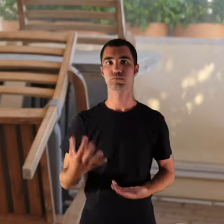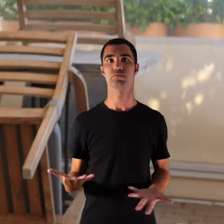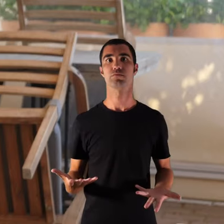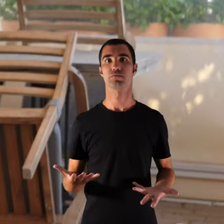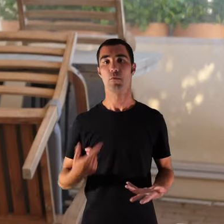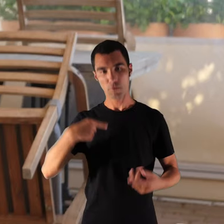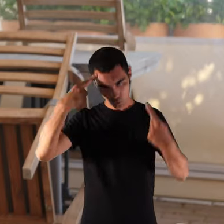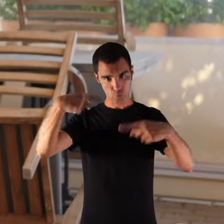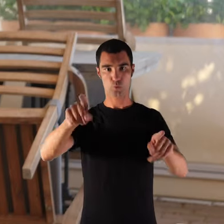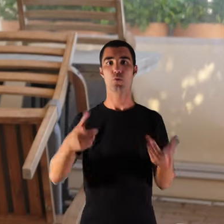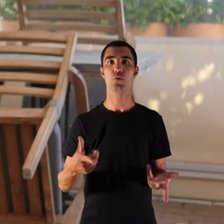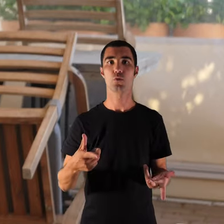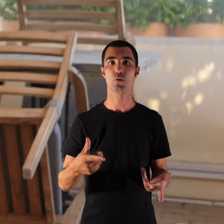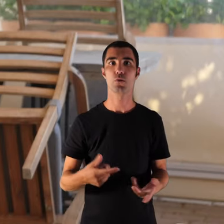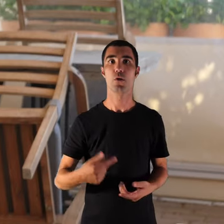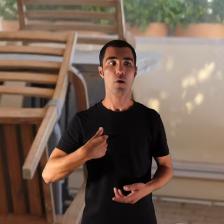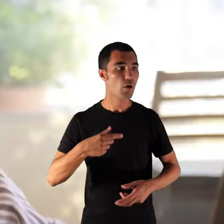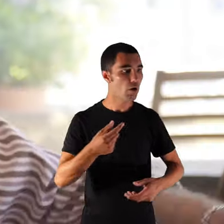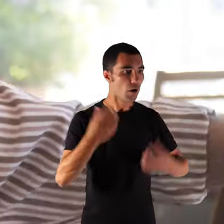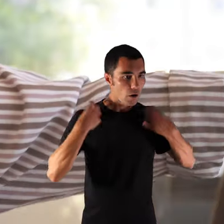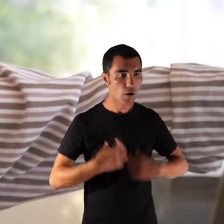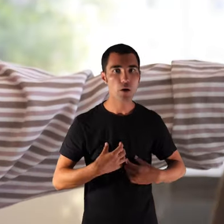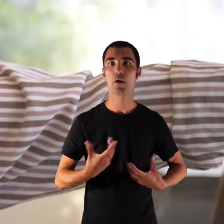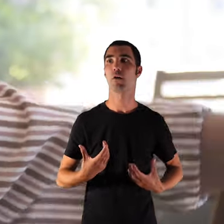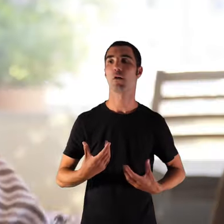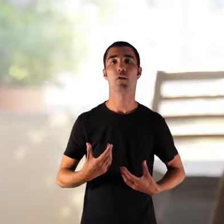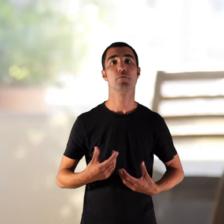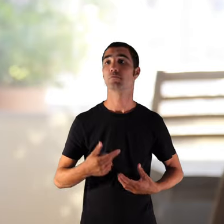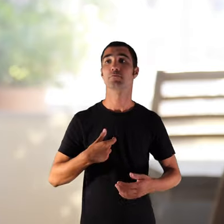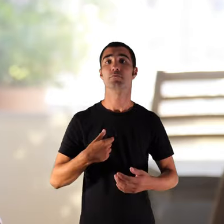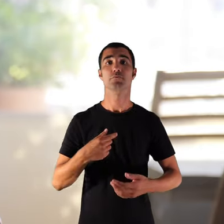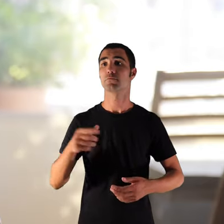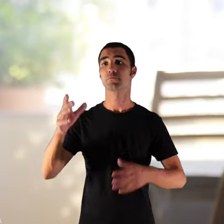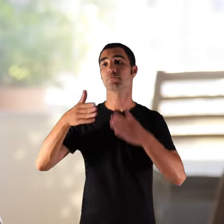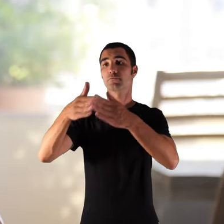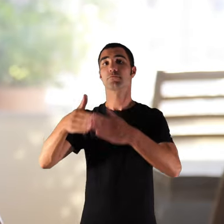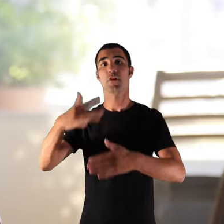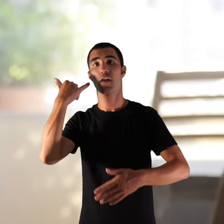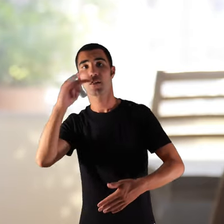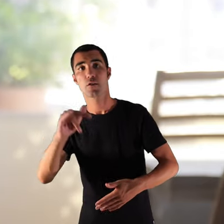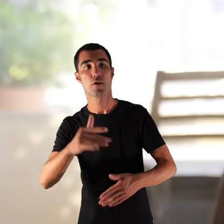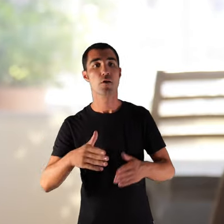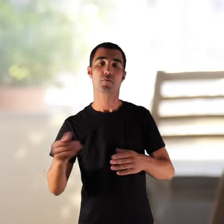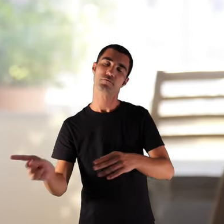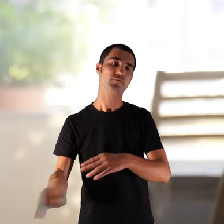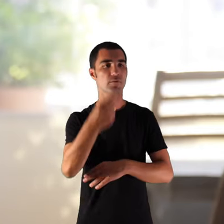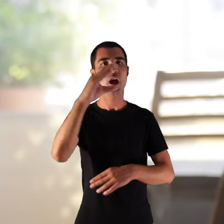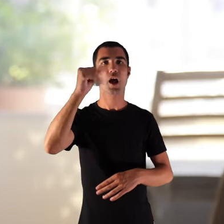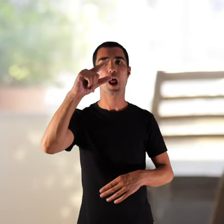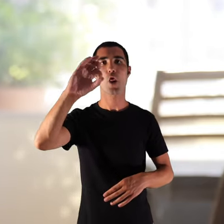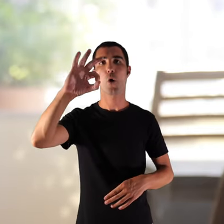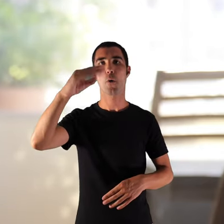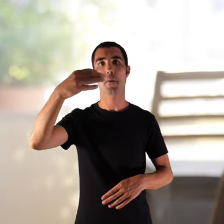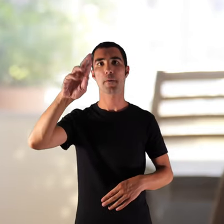salvavides i no van havia de treure jo d'un mes. I vaig anar en el barco a soles. I la calabra, i li vaig dir, mam,